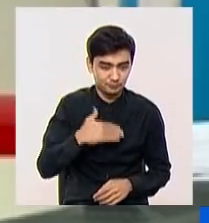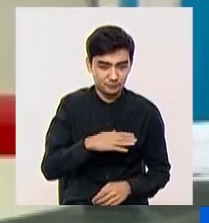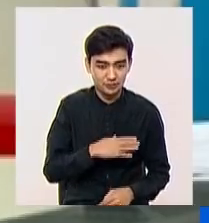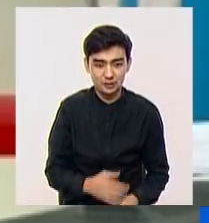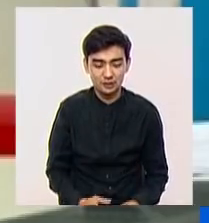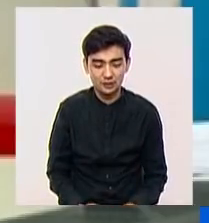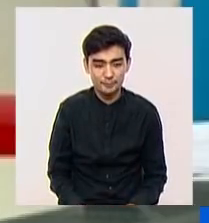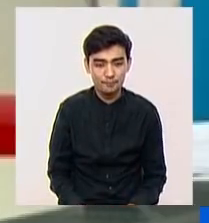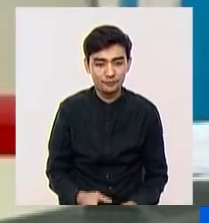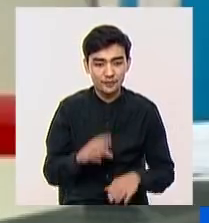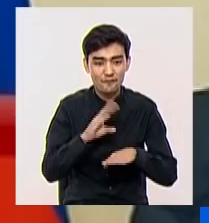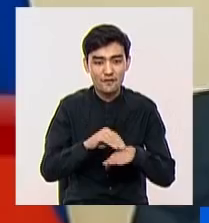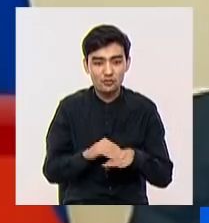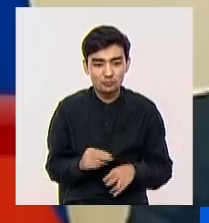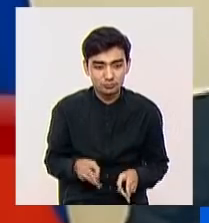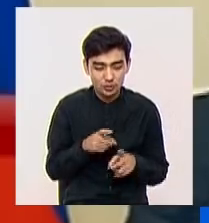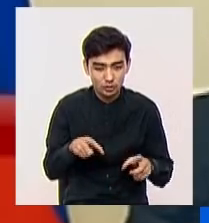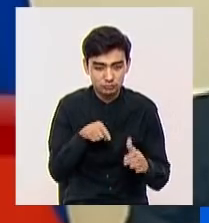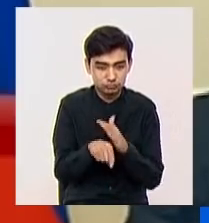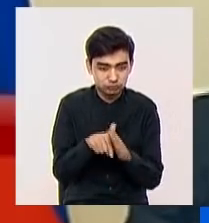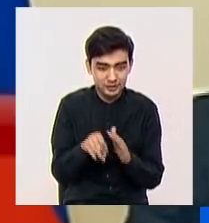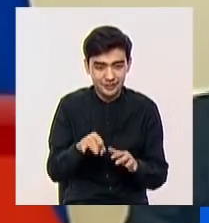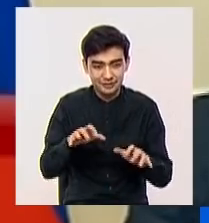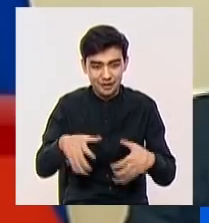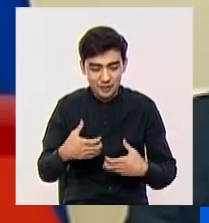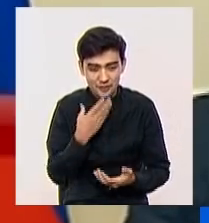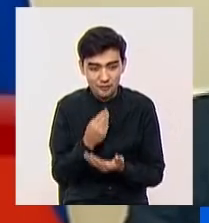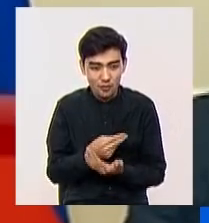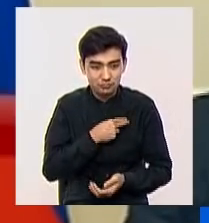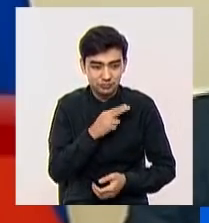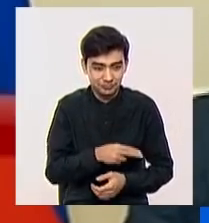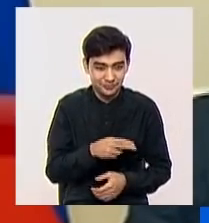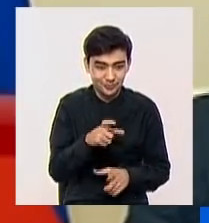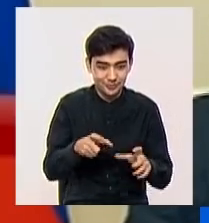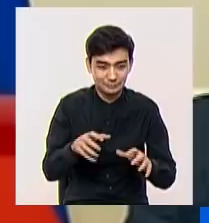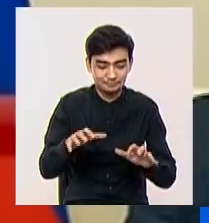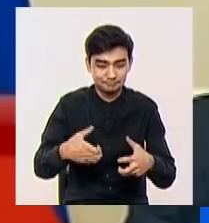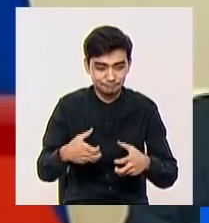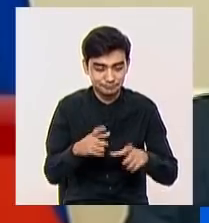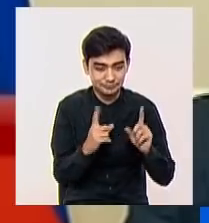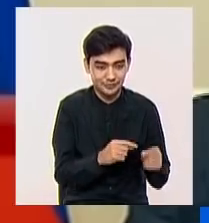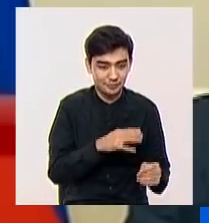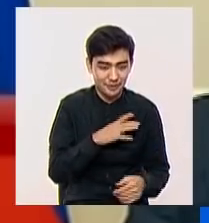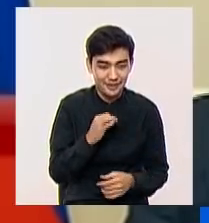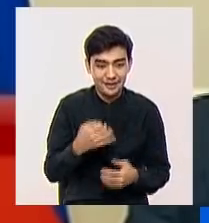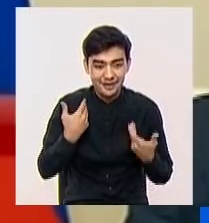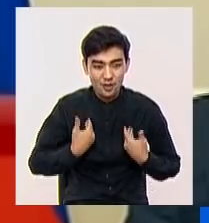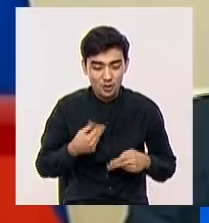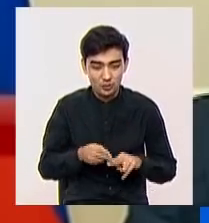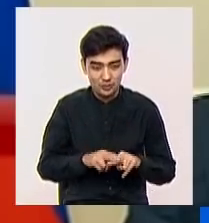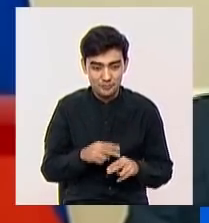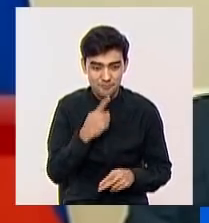нападали по ночам нам где забирали и увозили тела своих погибших подельников они также забирали тела